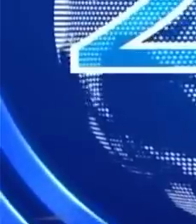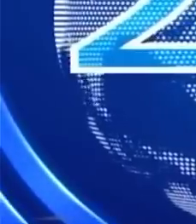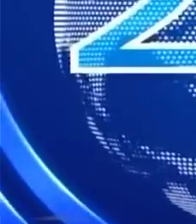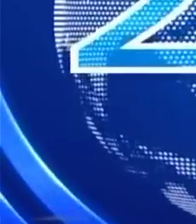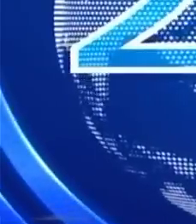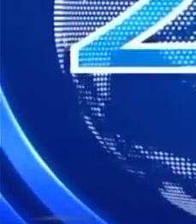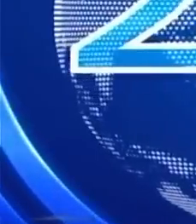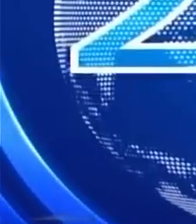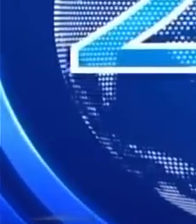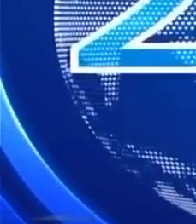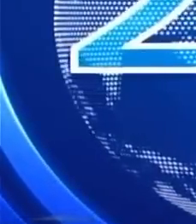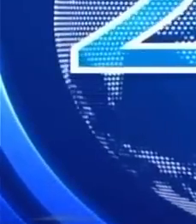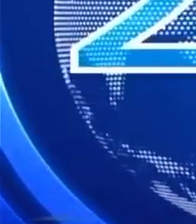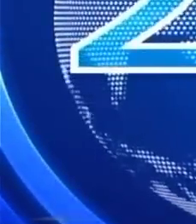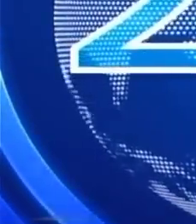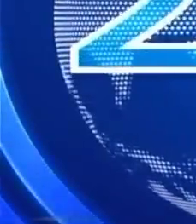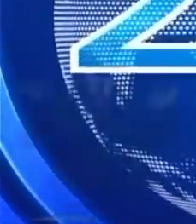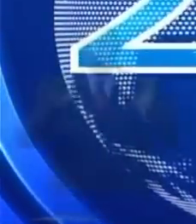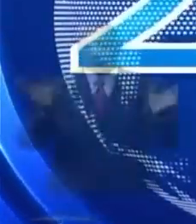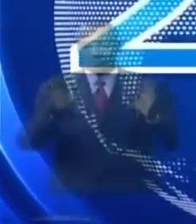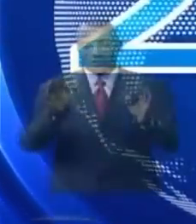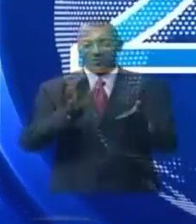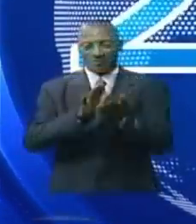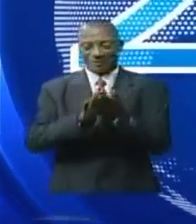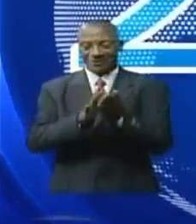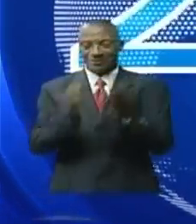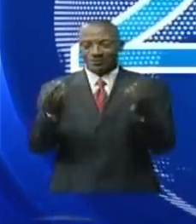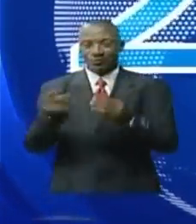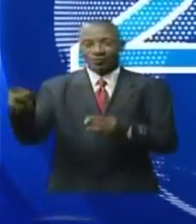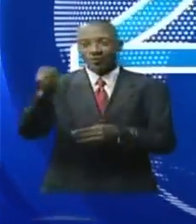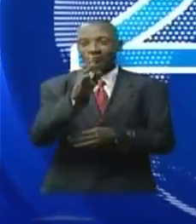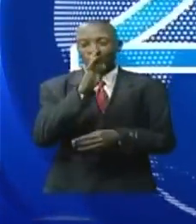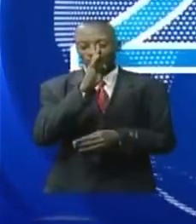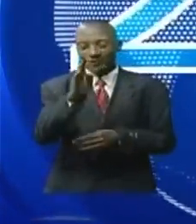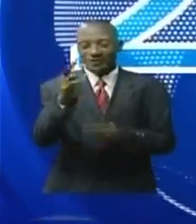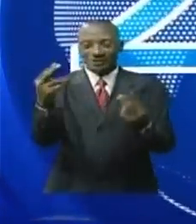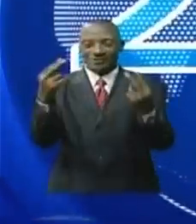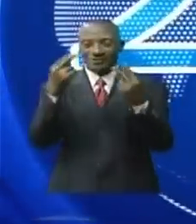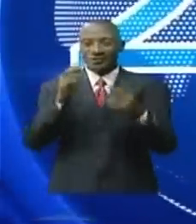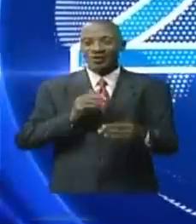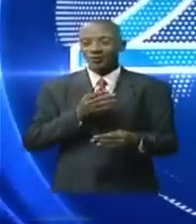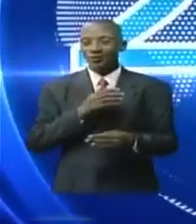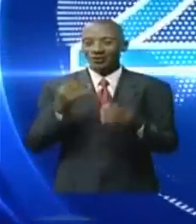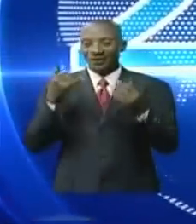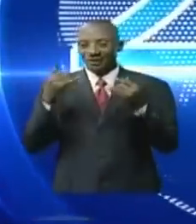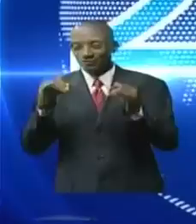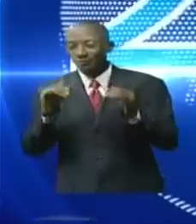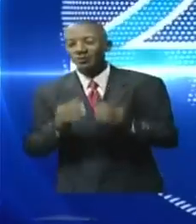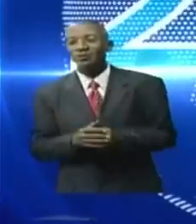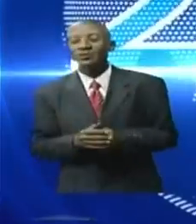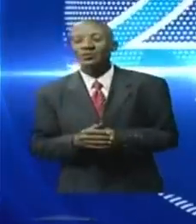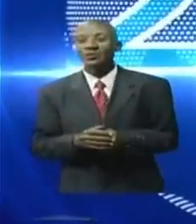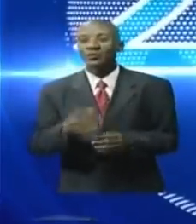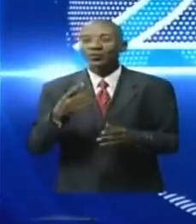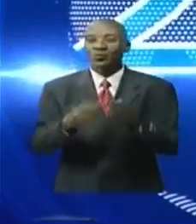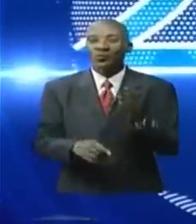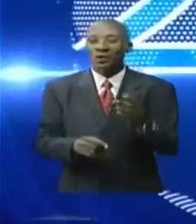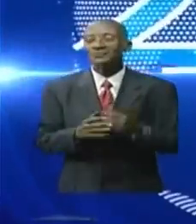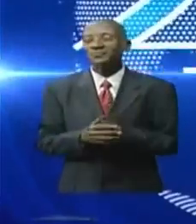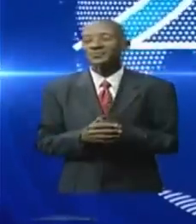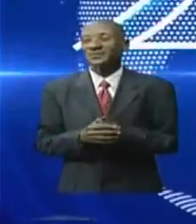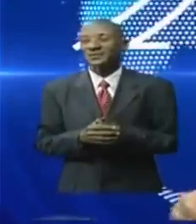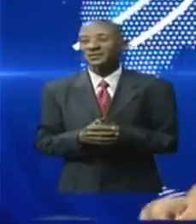Monsieur, bonsoir, merci de votre fidélité à la une ce soir. Patrice Emery Lumumba fait son dernier voyage vers la